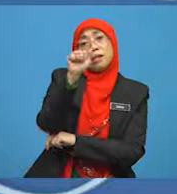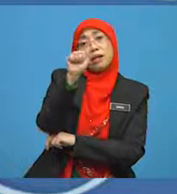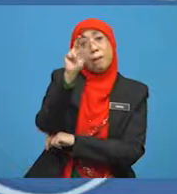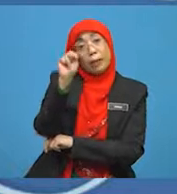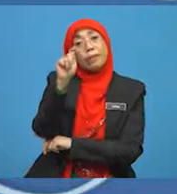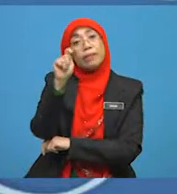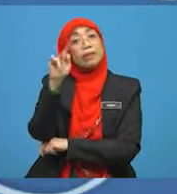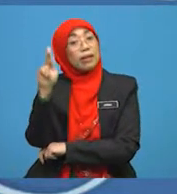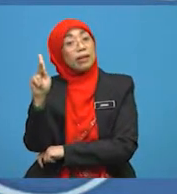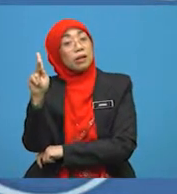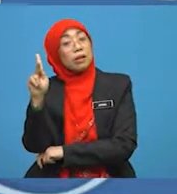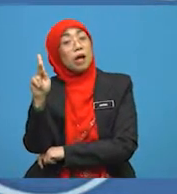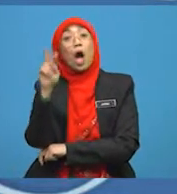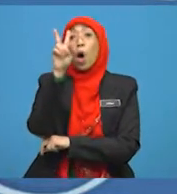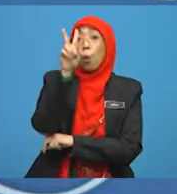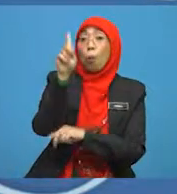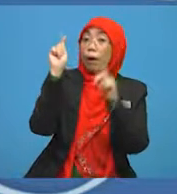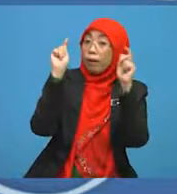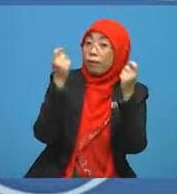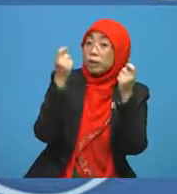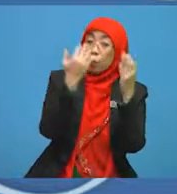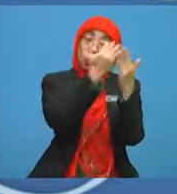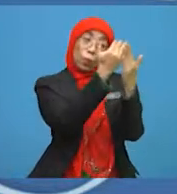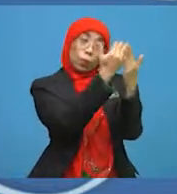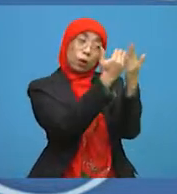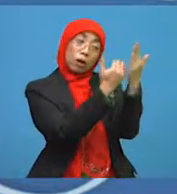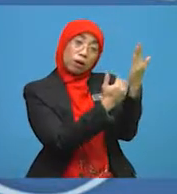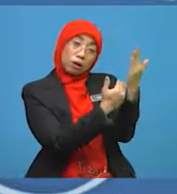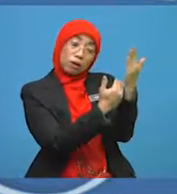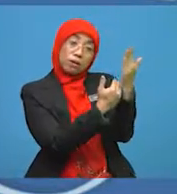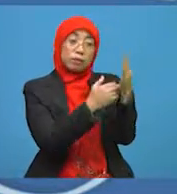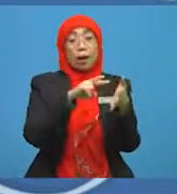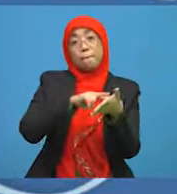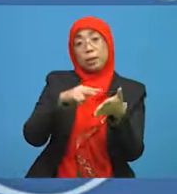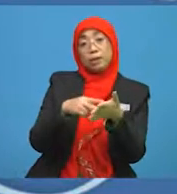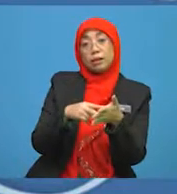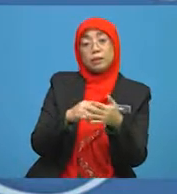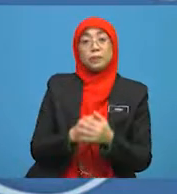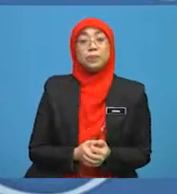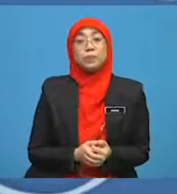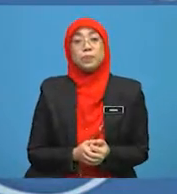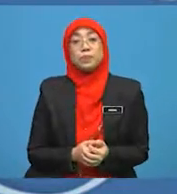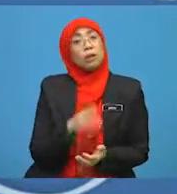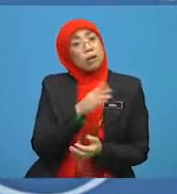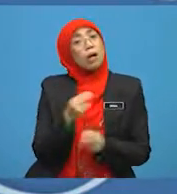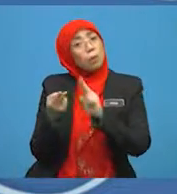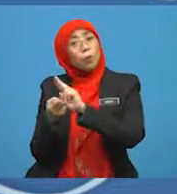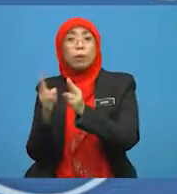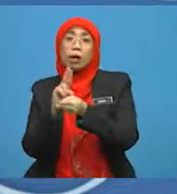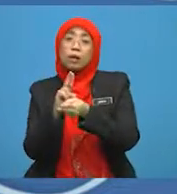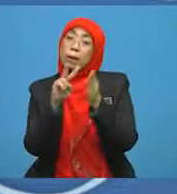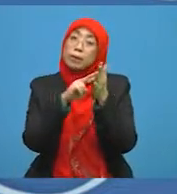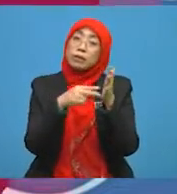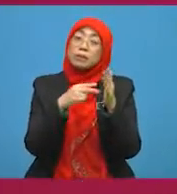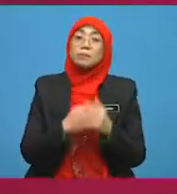dua subtajuk lagi, iaitu perkaitan makna dari segi leksikal dan perubahan makna.